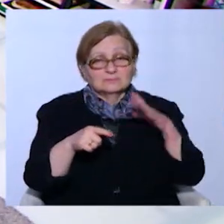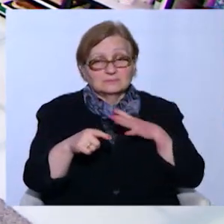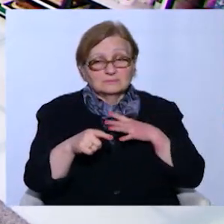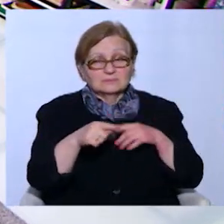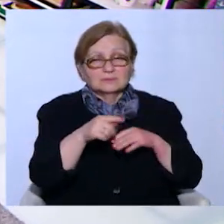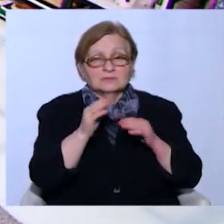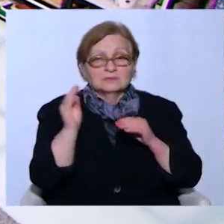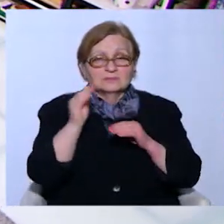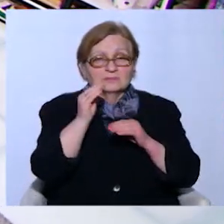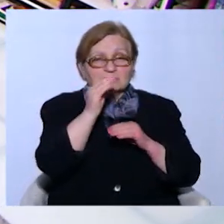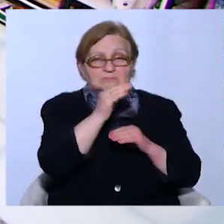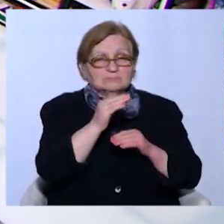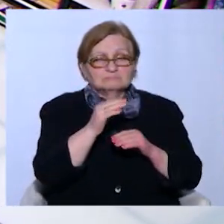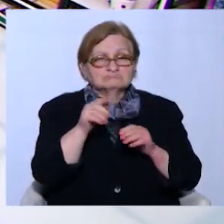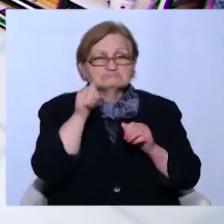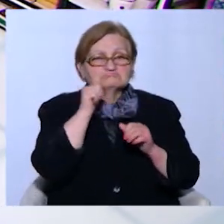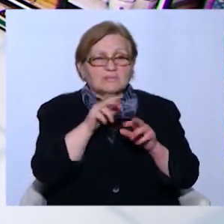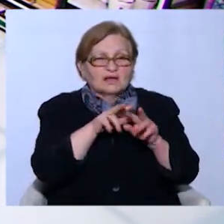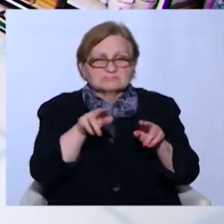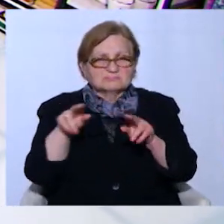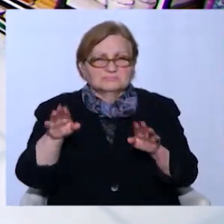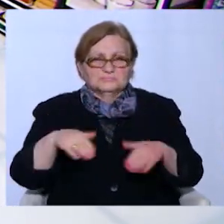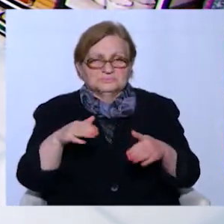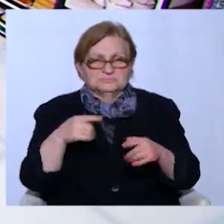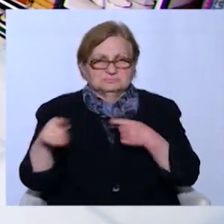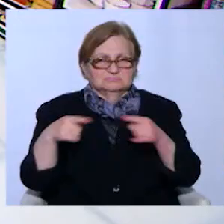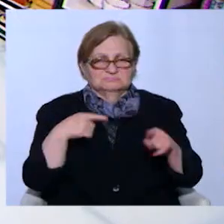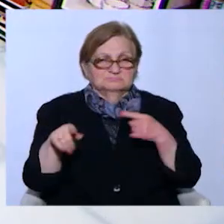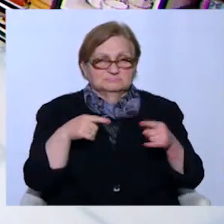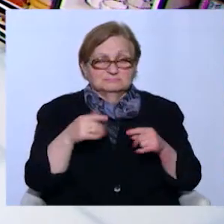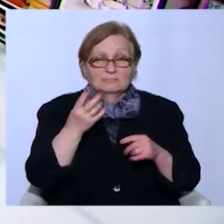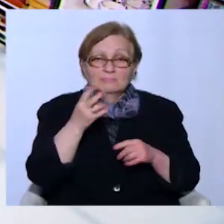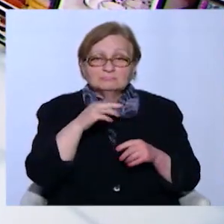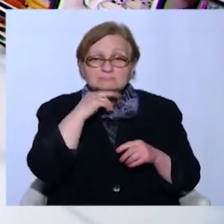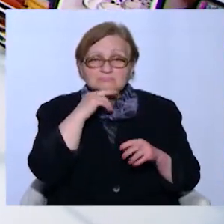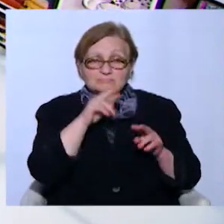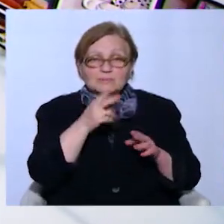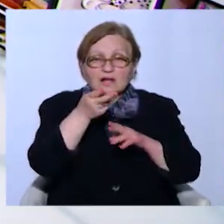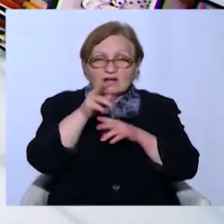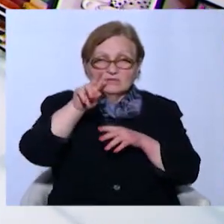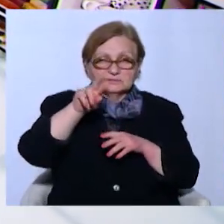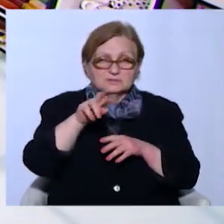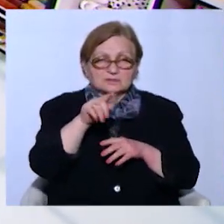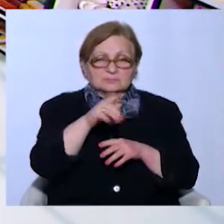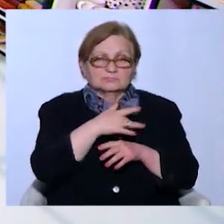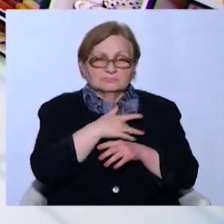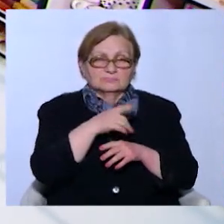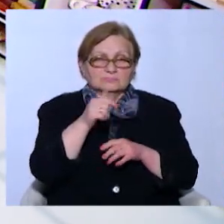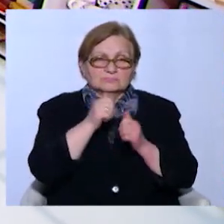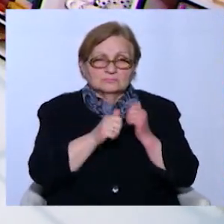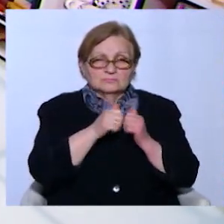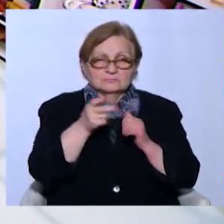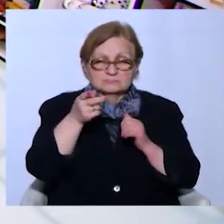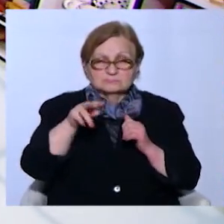ფუნქციის ნაზრდი აღარ გამოვიდა მუდმივი სიდიდე, მაგრამ თუ დავაკვირდებით კვადრატული ფუნქციის არგუმენტის მუდმივი